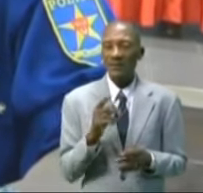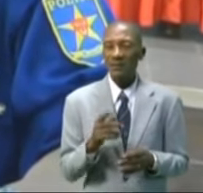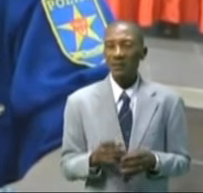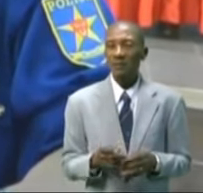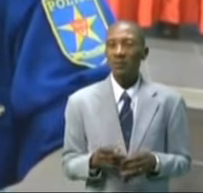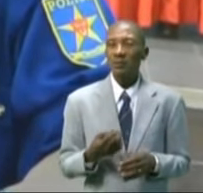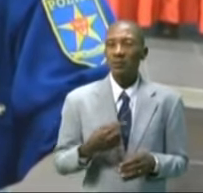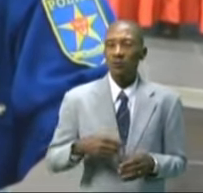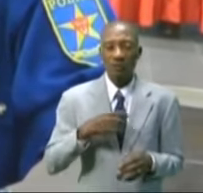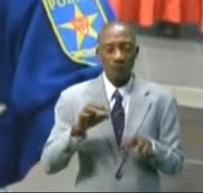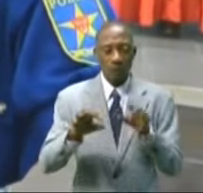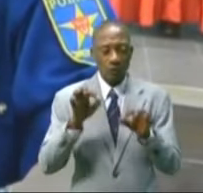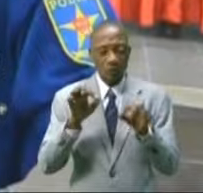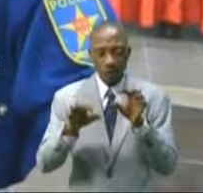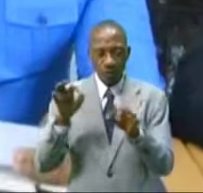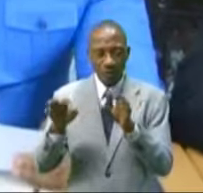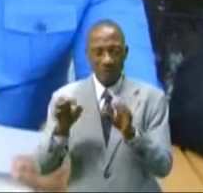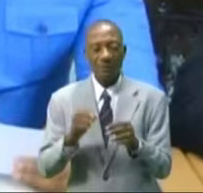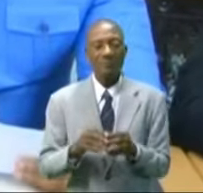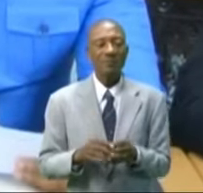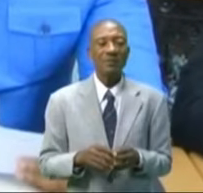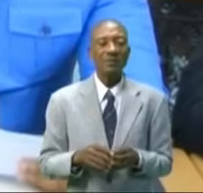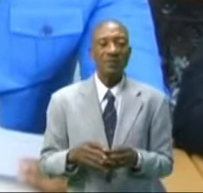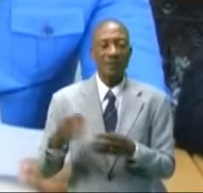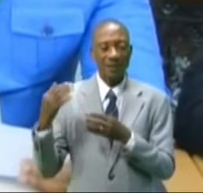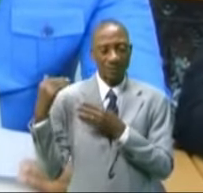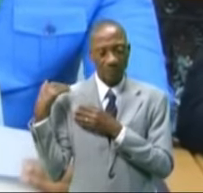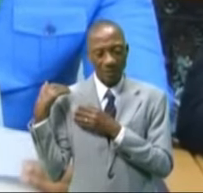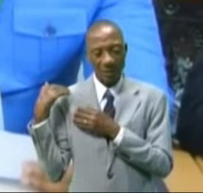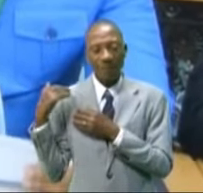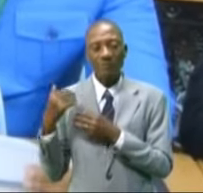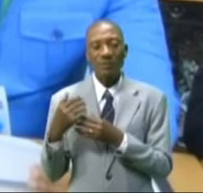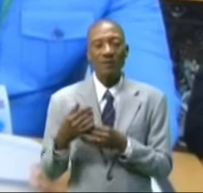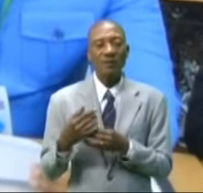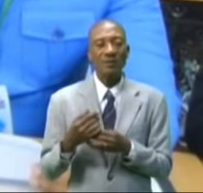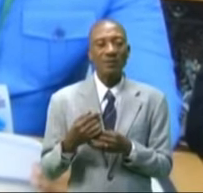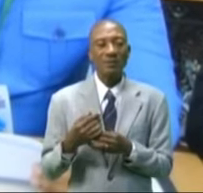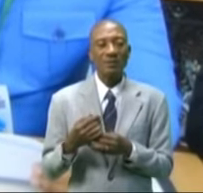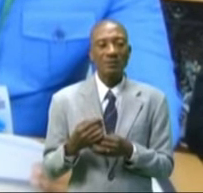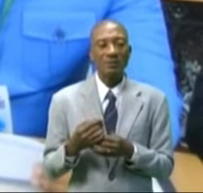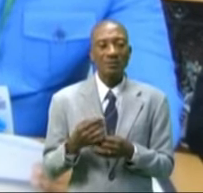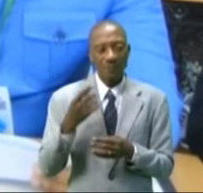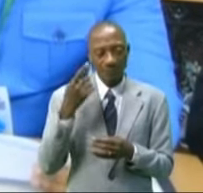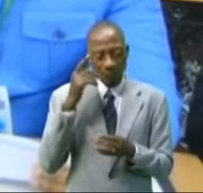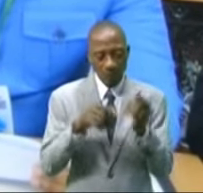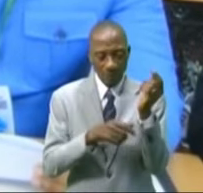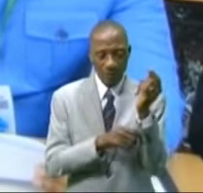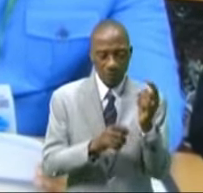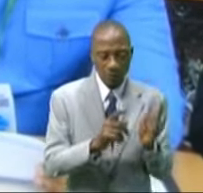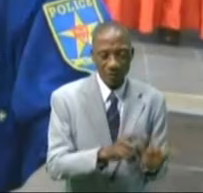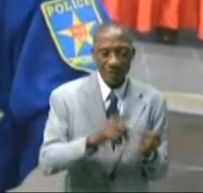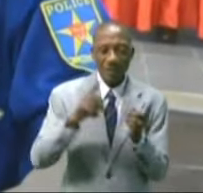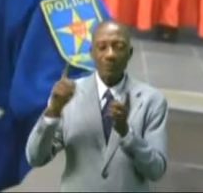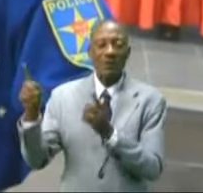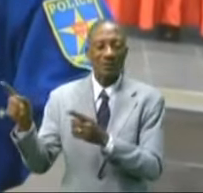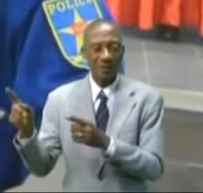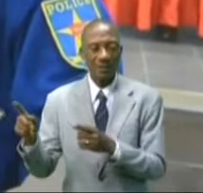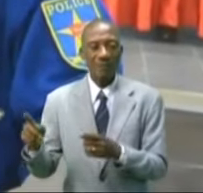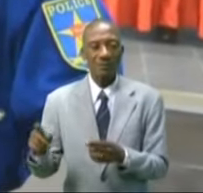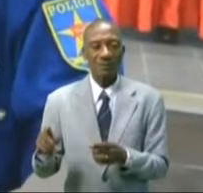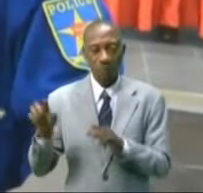contribuer au renforcement de la sécurité des personnes et de leurs biens dans la ville de Goma et ses